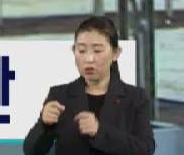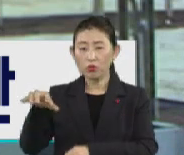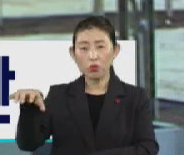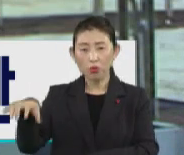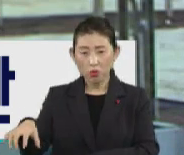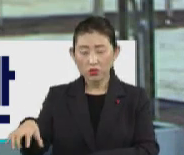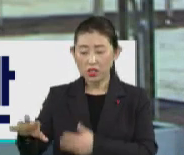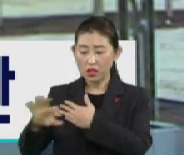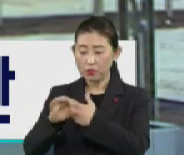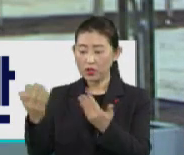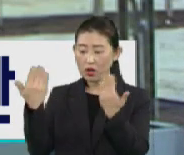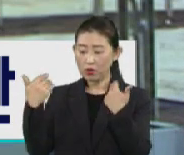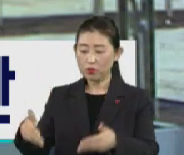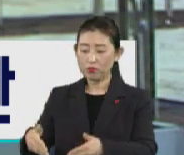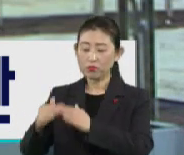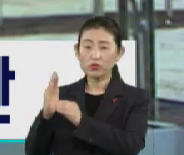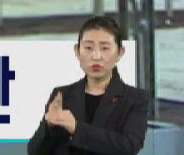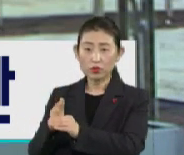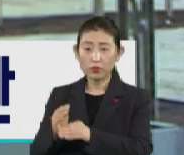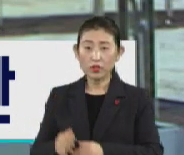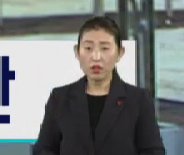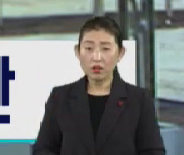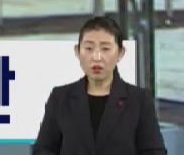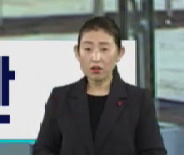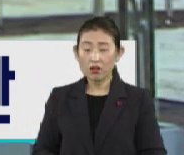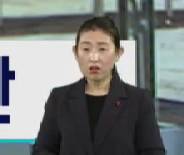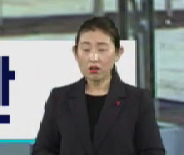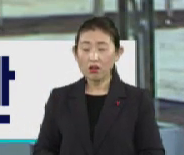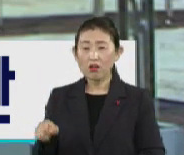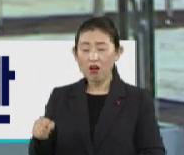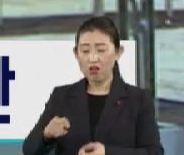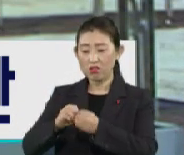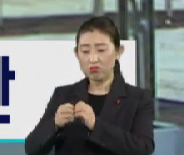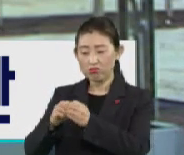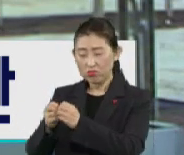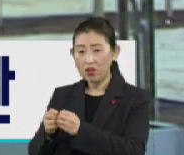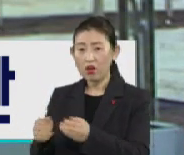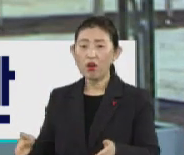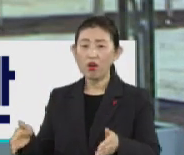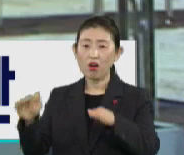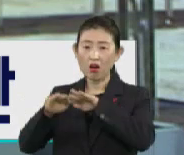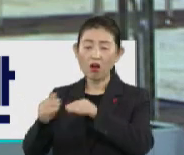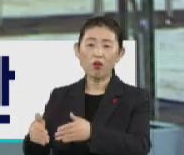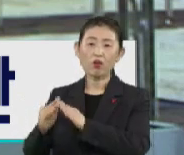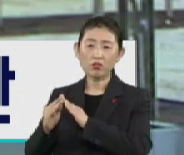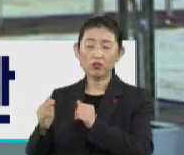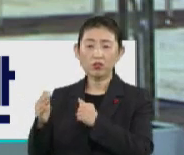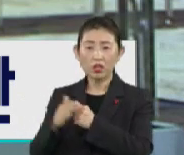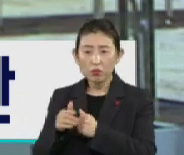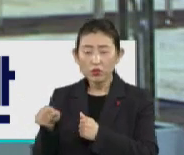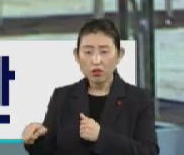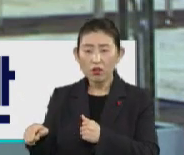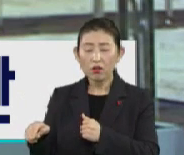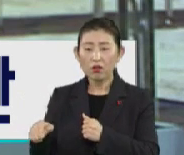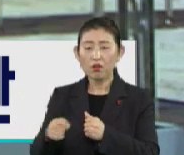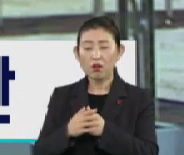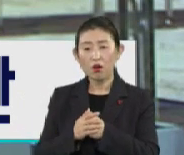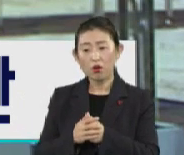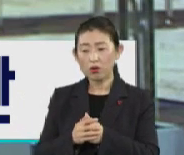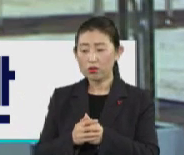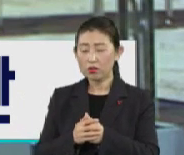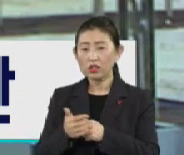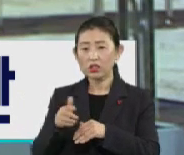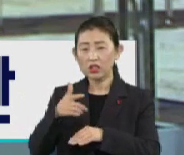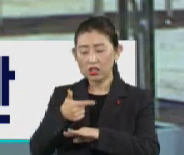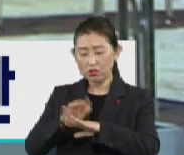임시 학교가 지어지고 있습니다. 건물의 벽체와 창호 등을 미리 제작해 현장에서 조립하는 모듈러 방식이